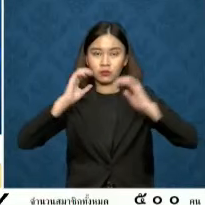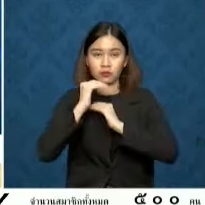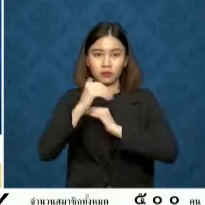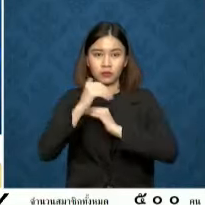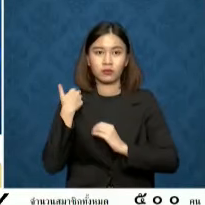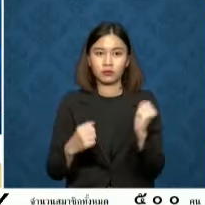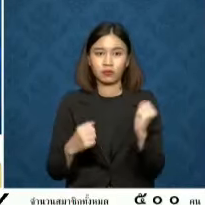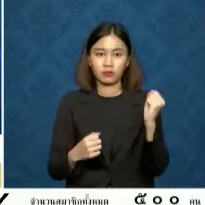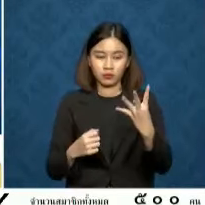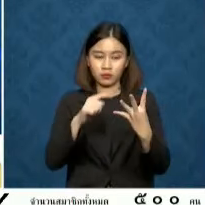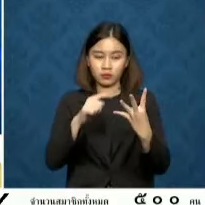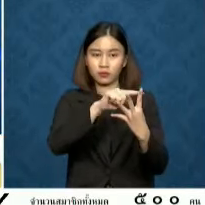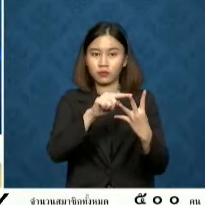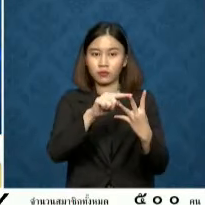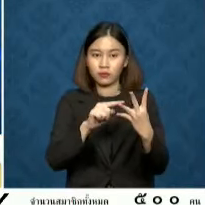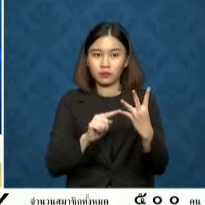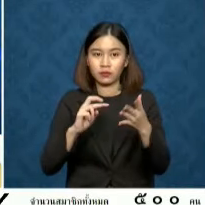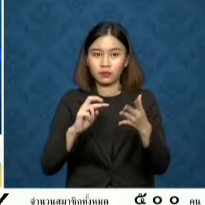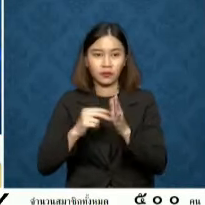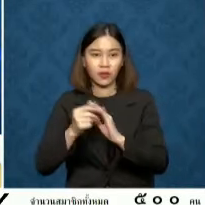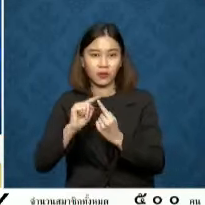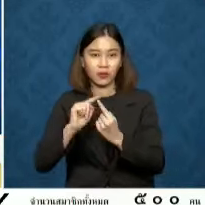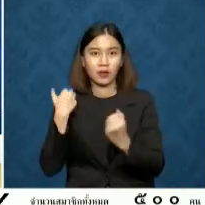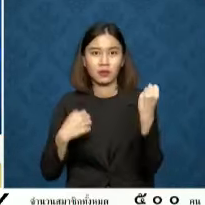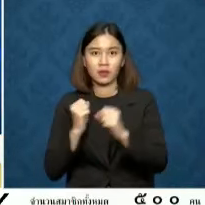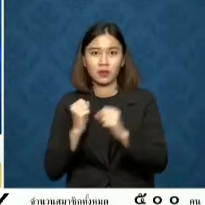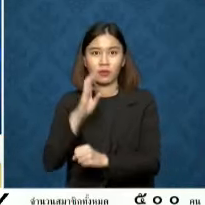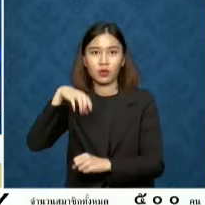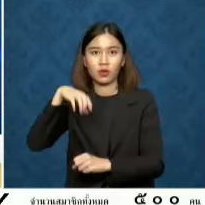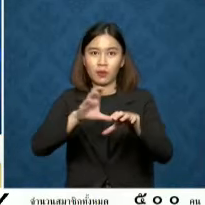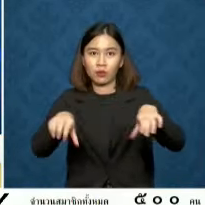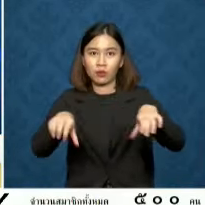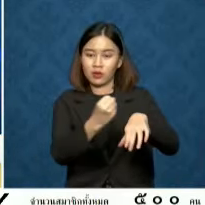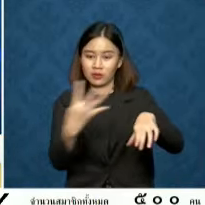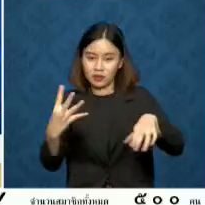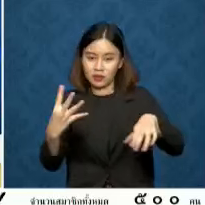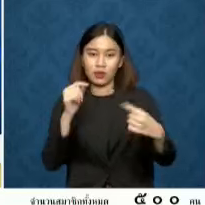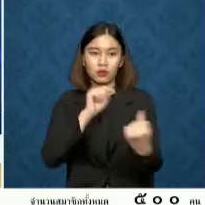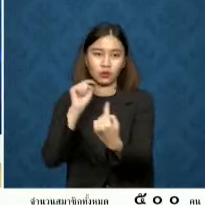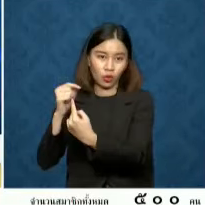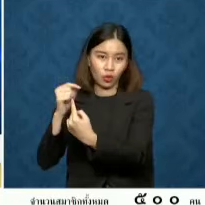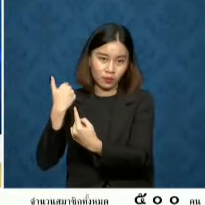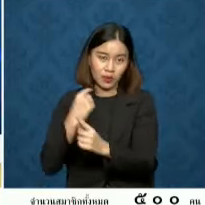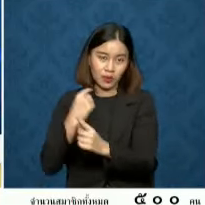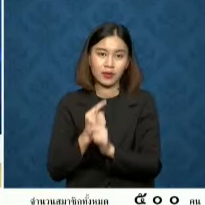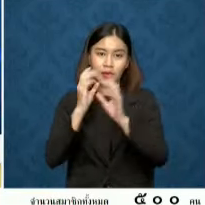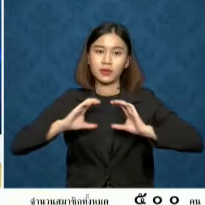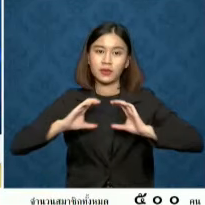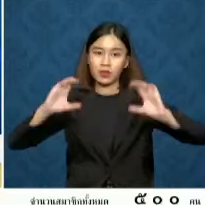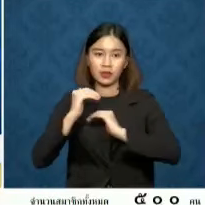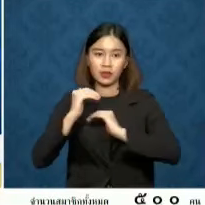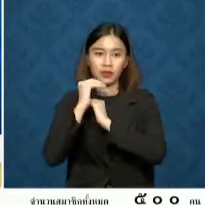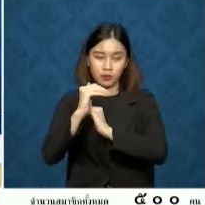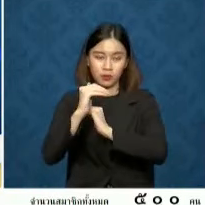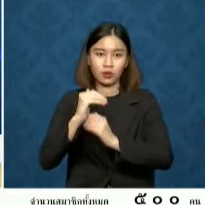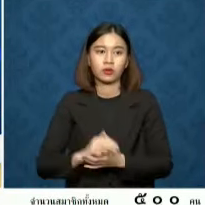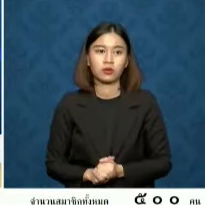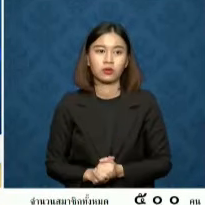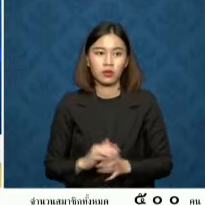ายแปลว่าอะไรครับก็แปลว่าอย่างน้อยมี4บริษัทที่มีคุณสมบัติแน่ๆตามที่ราชการกำหนดเลยแ